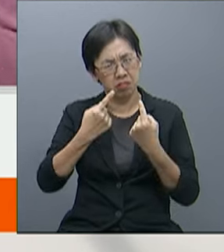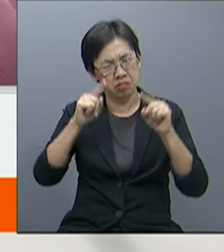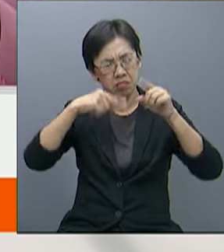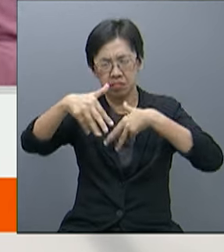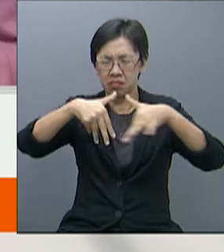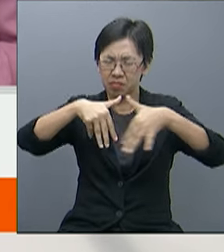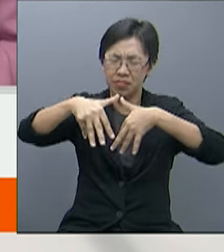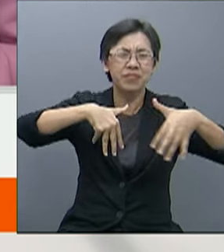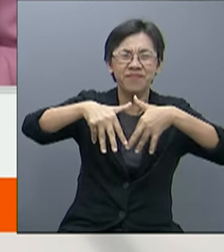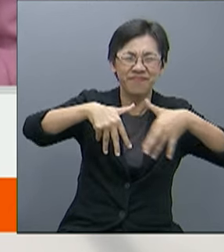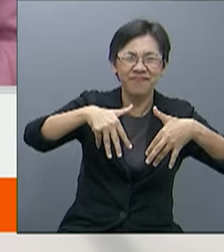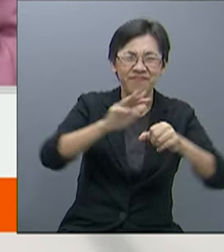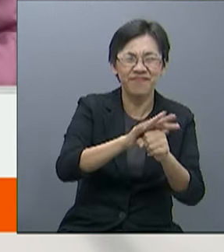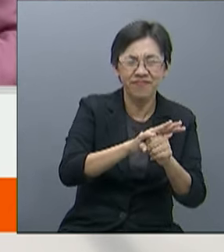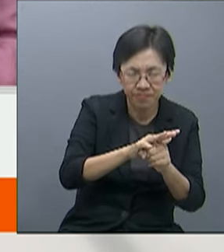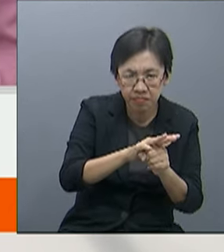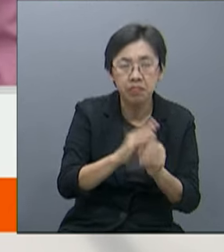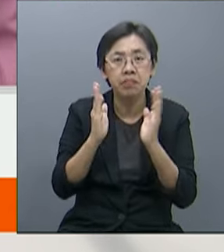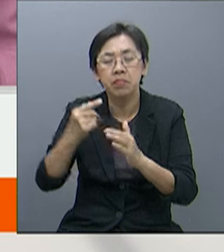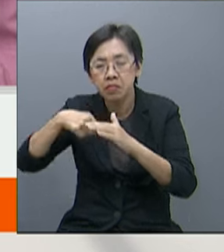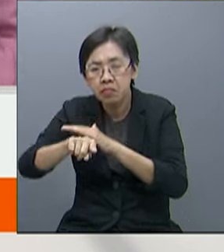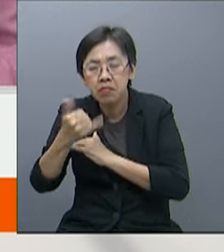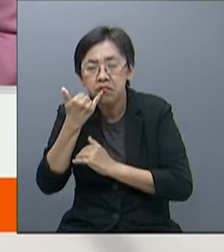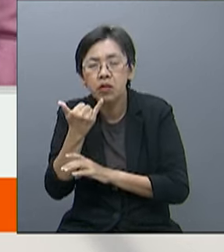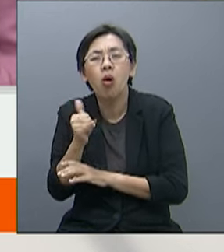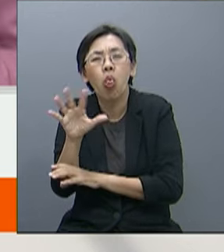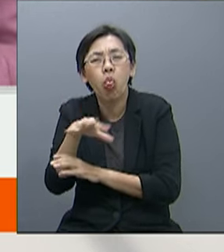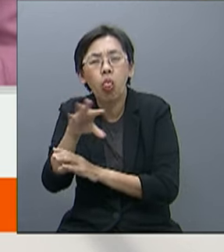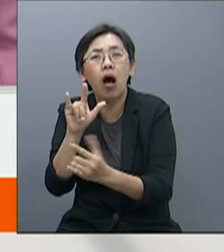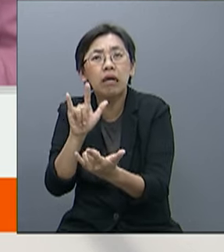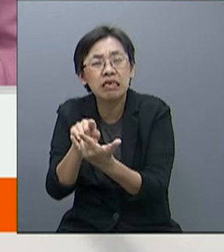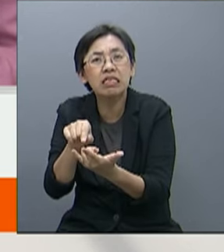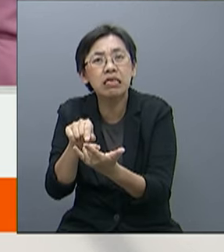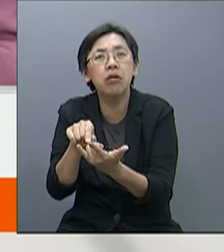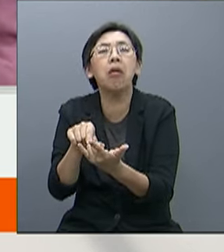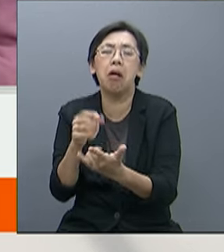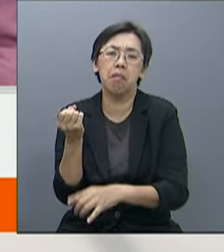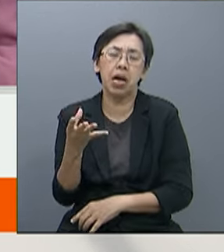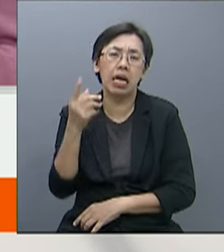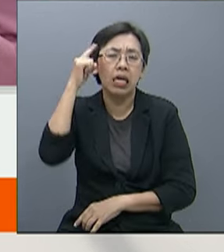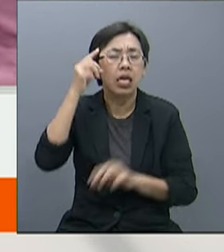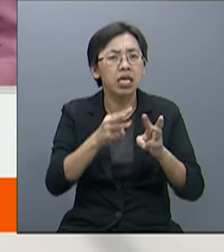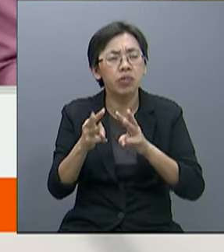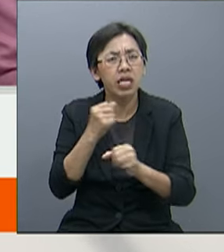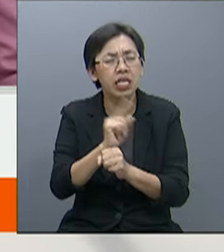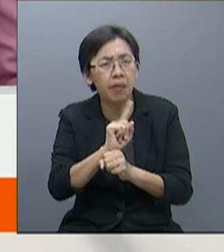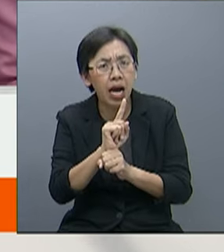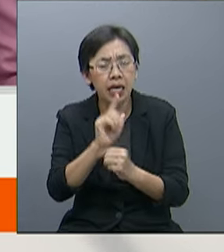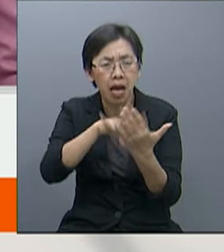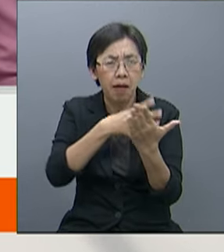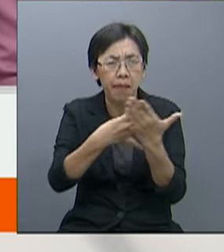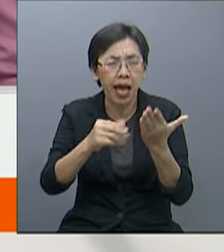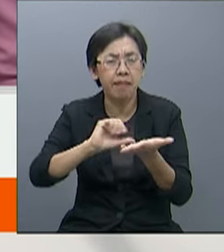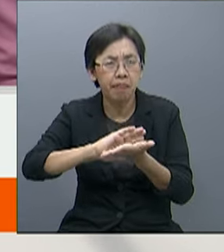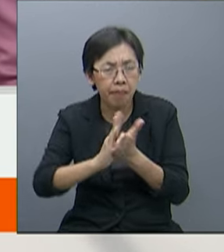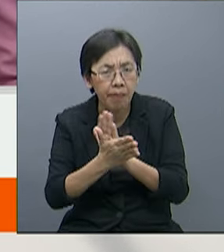ที่มีแล้วก็ไปพบว่าฐานสแกมเมอร์ตอนนี้อยู่ในไทยก็เป็นฐานใหญ่อยู่พอสมควรมาตรการต่างๆมันจะต้องถูกยกระดับยังไงดี